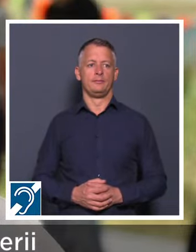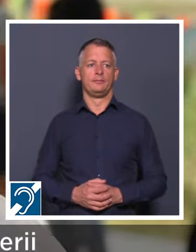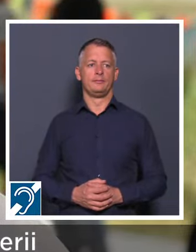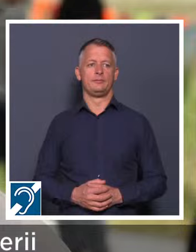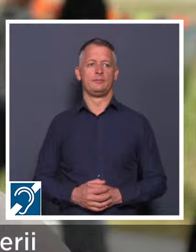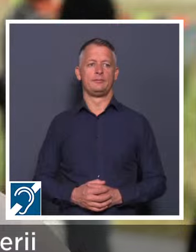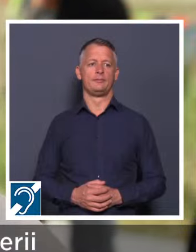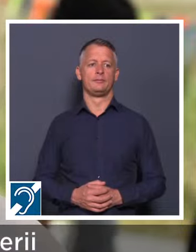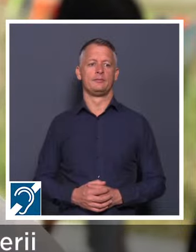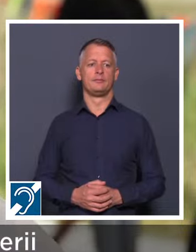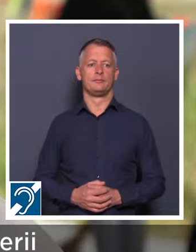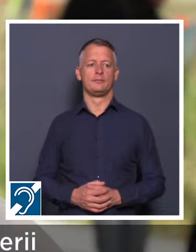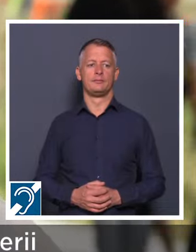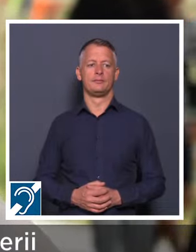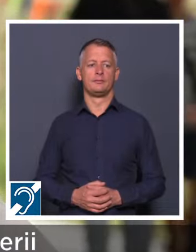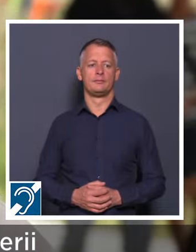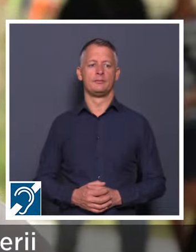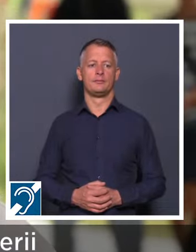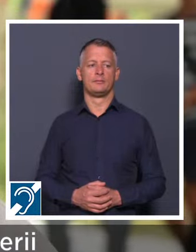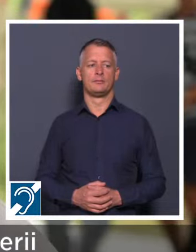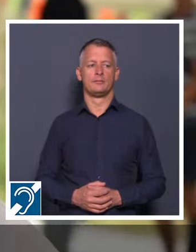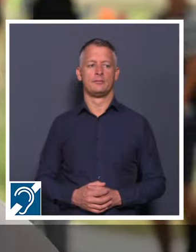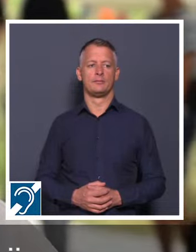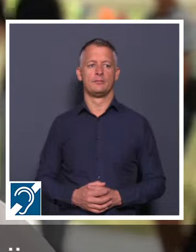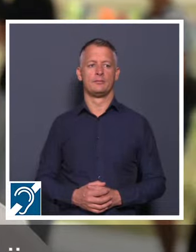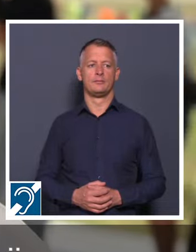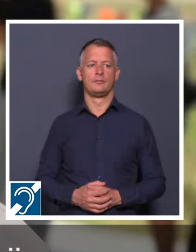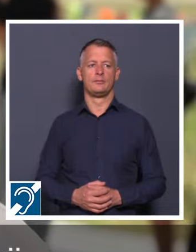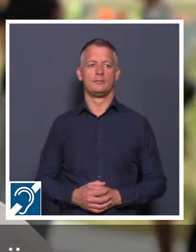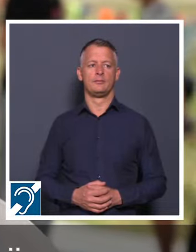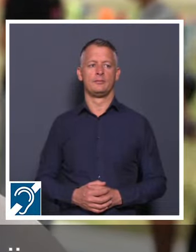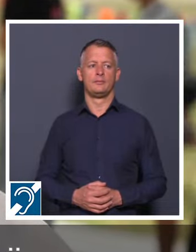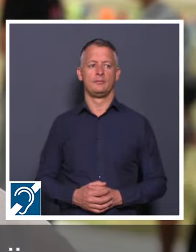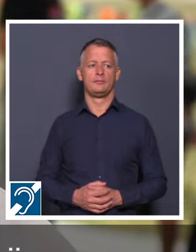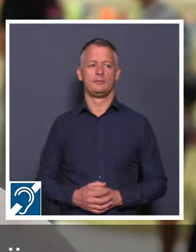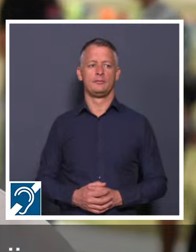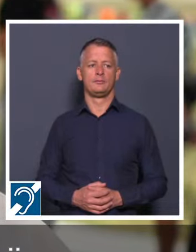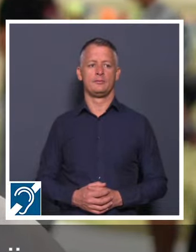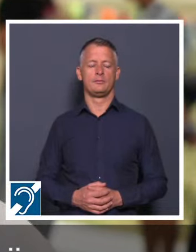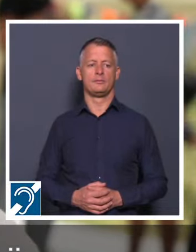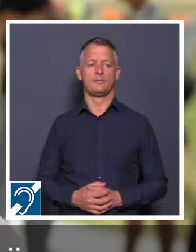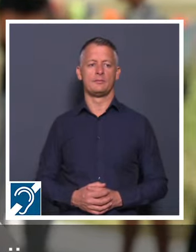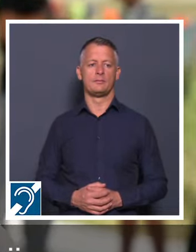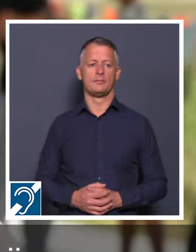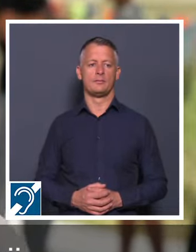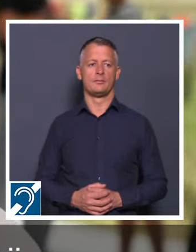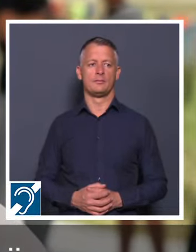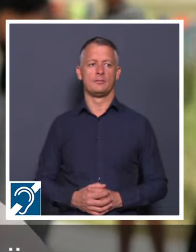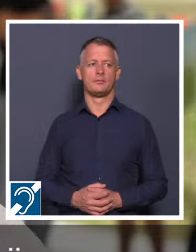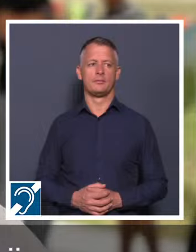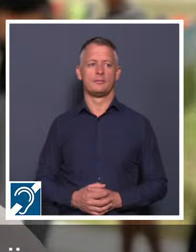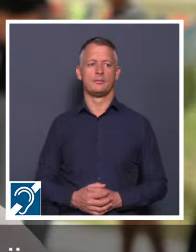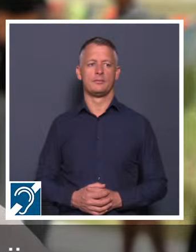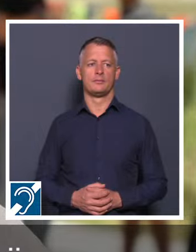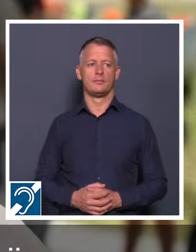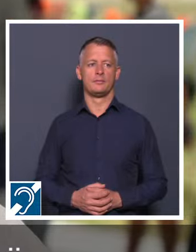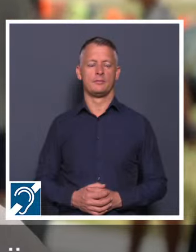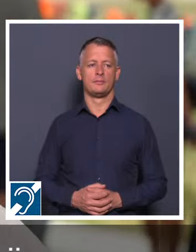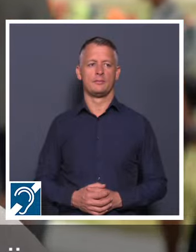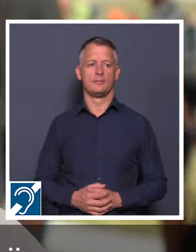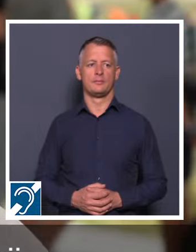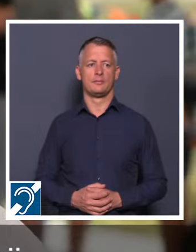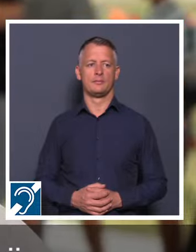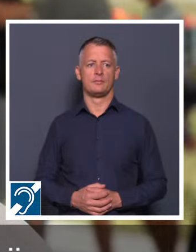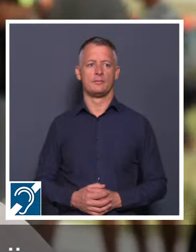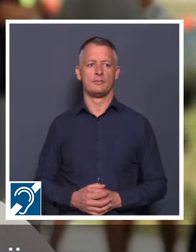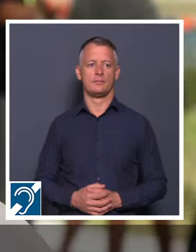те, що діти тут отримують, цікавий час, проведений разом зі своїми однолітками і з такими цікавими